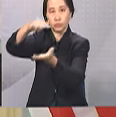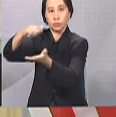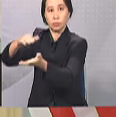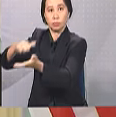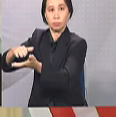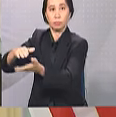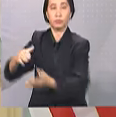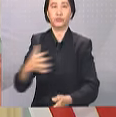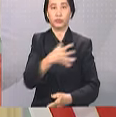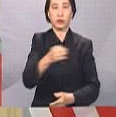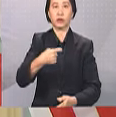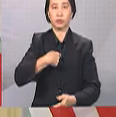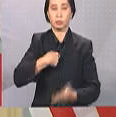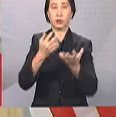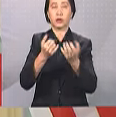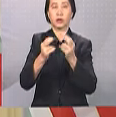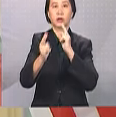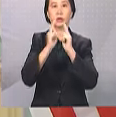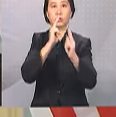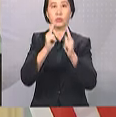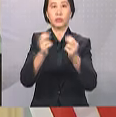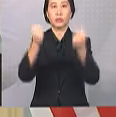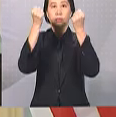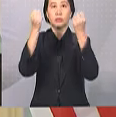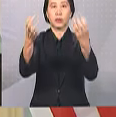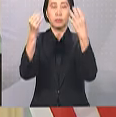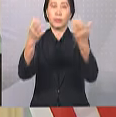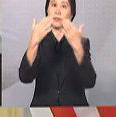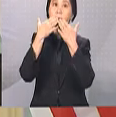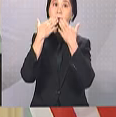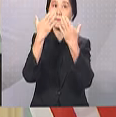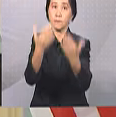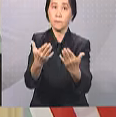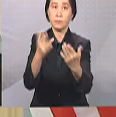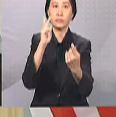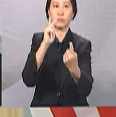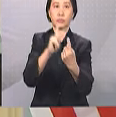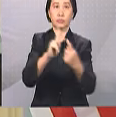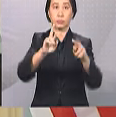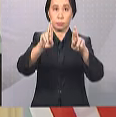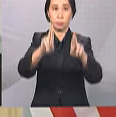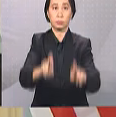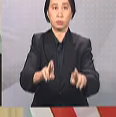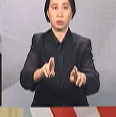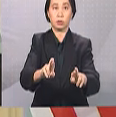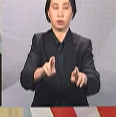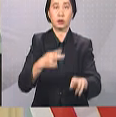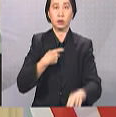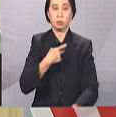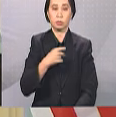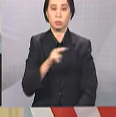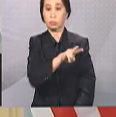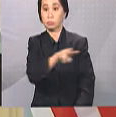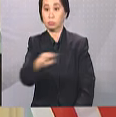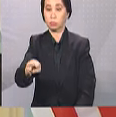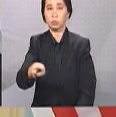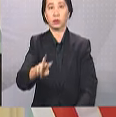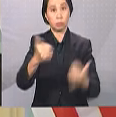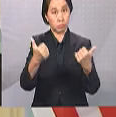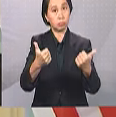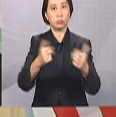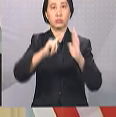Dan saya ingin mengucapkan tinggi-tinggi terima kasih kepada rakyat yang kita lihat